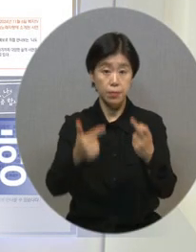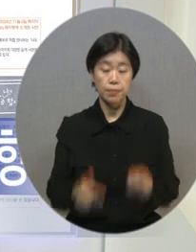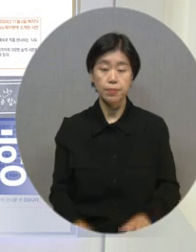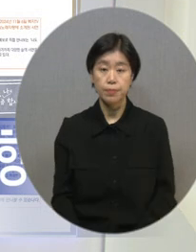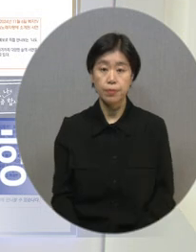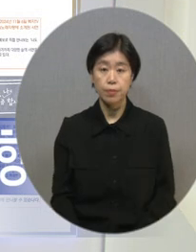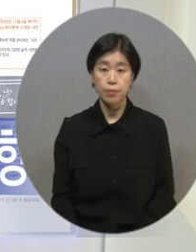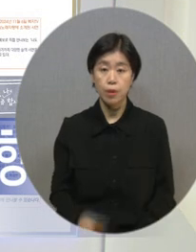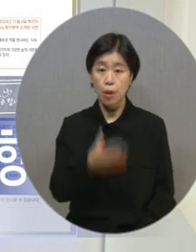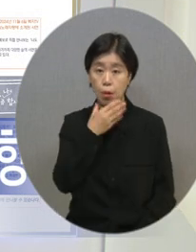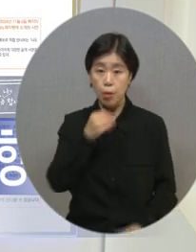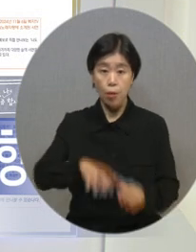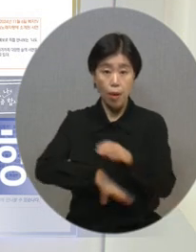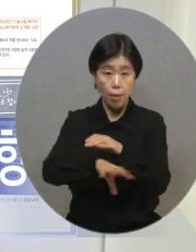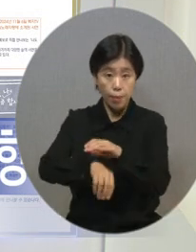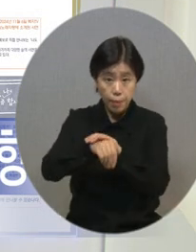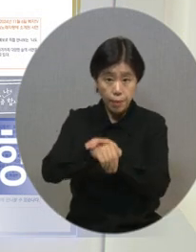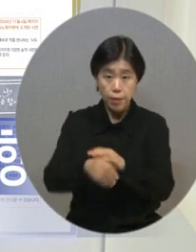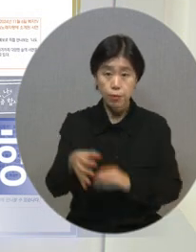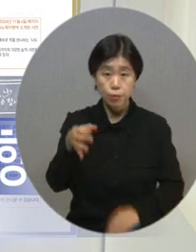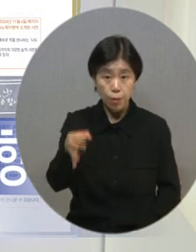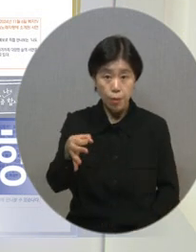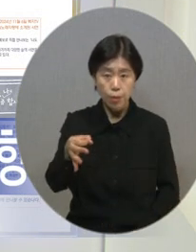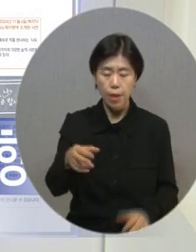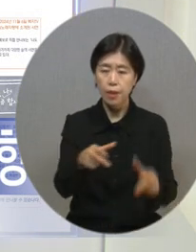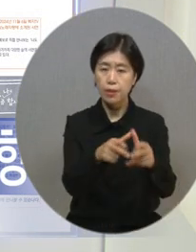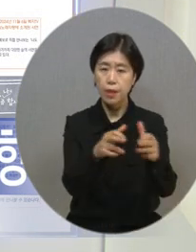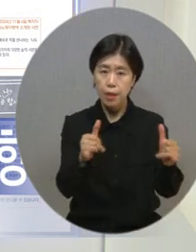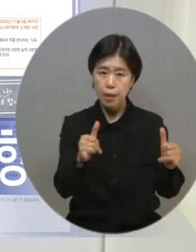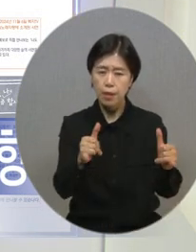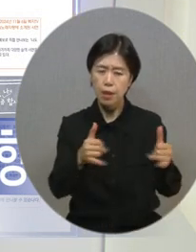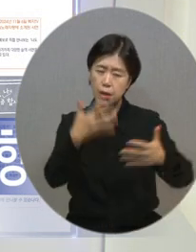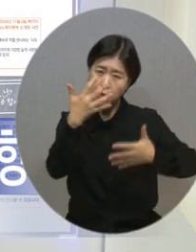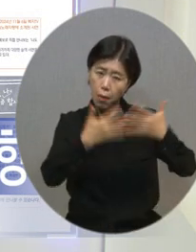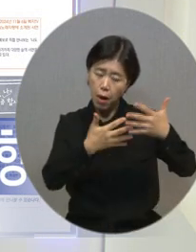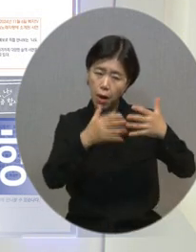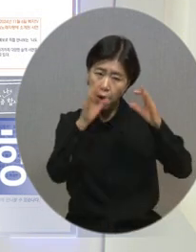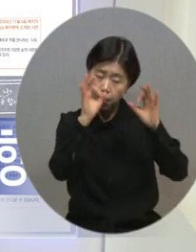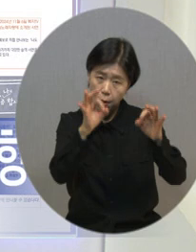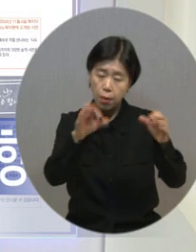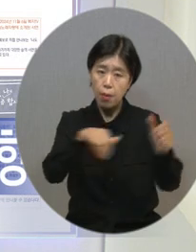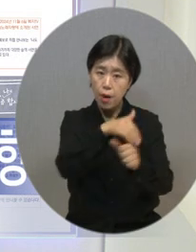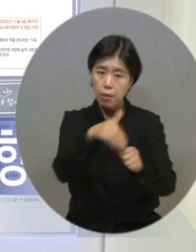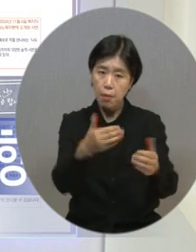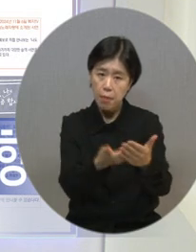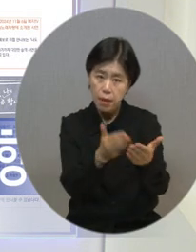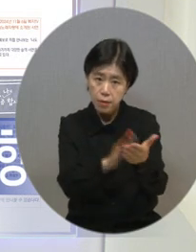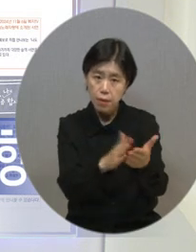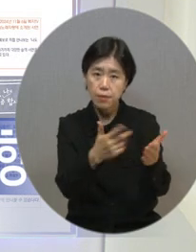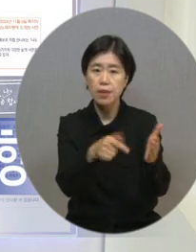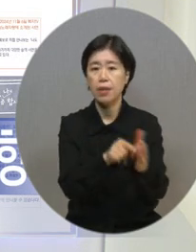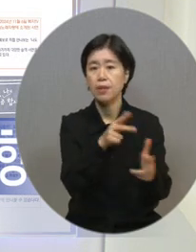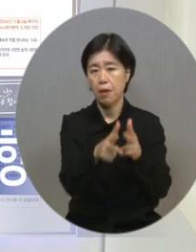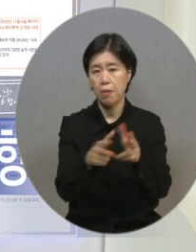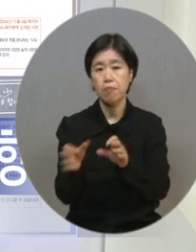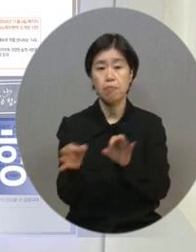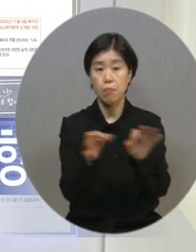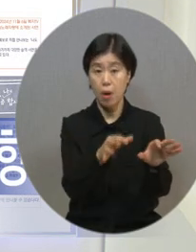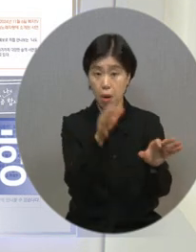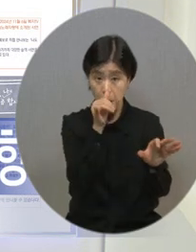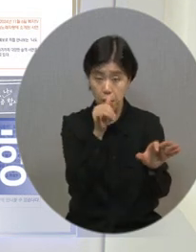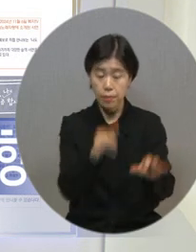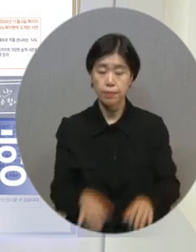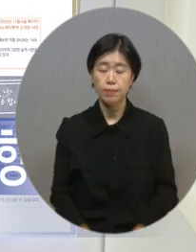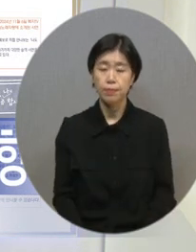있니다이 복권 기금이 장애인 영화관람 환경 개선 사업으로 투입돼이 장애인의 문화 접근성 향상에